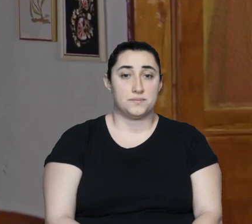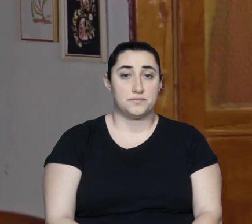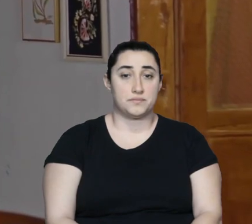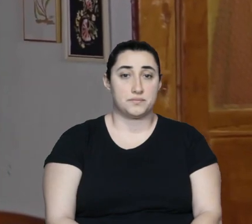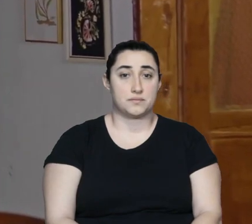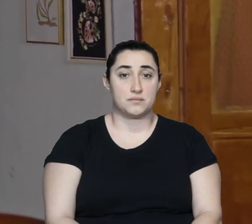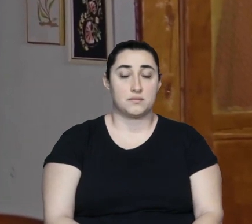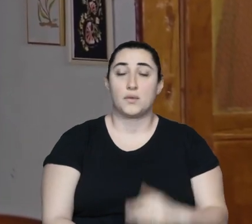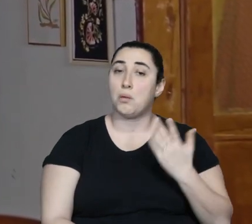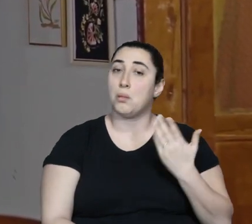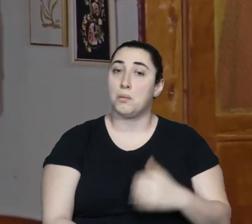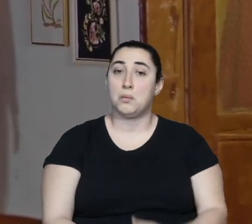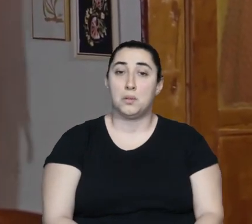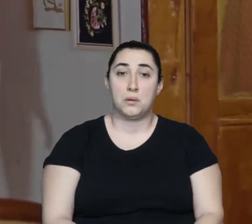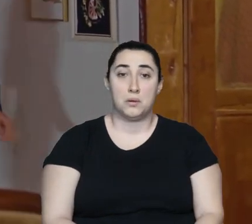seslendi. Allah Allah.